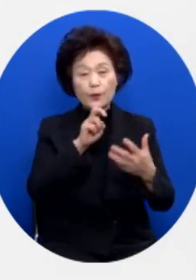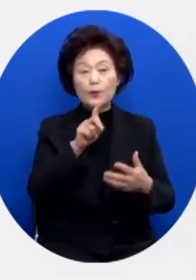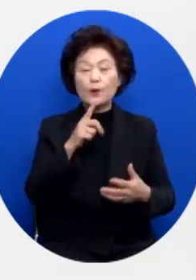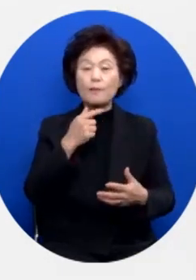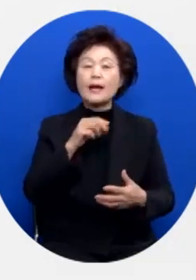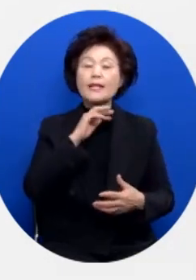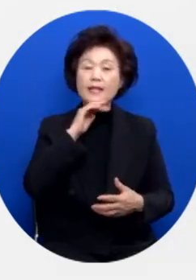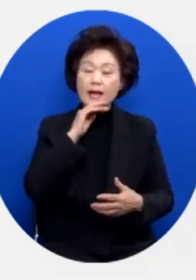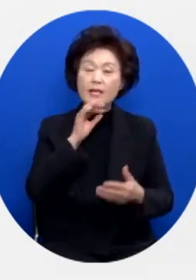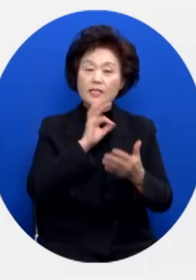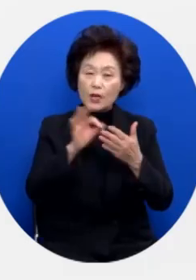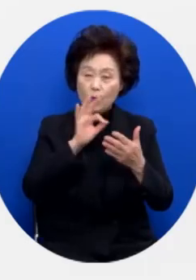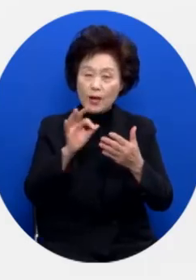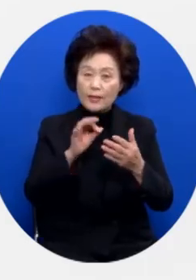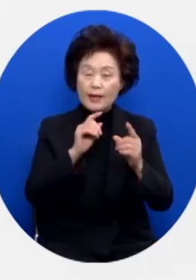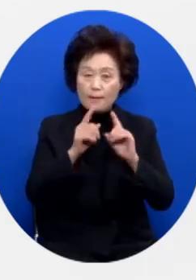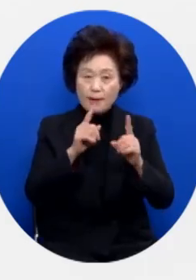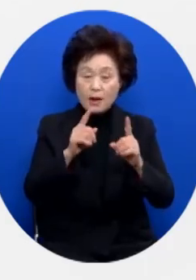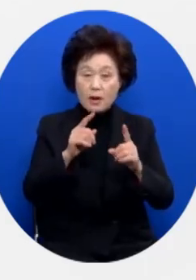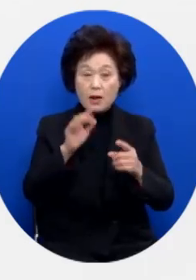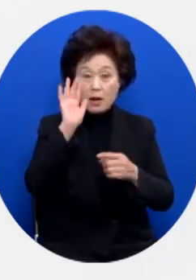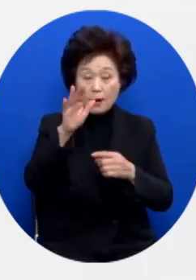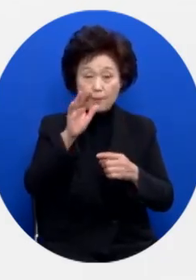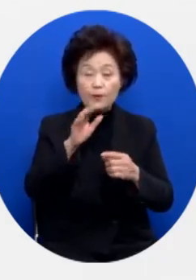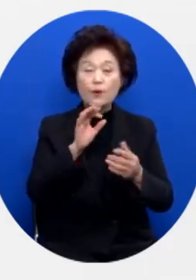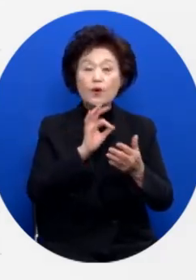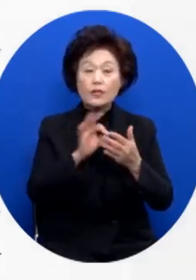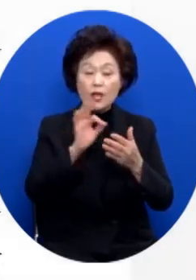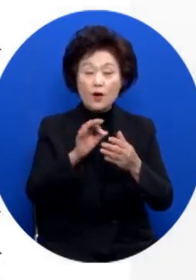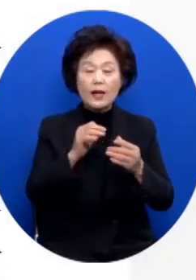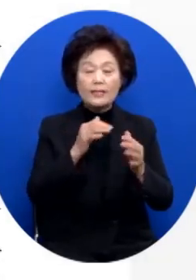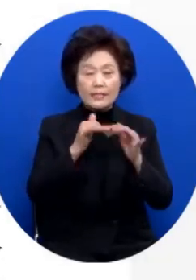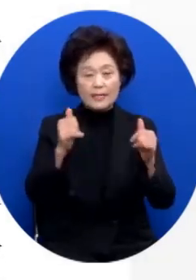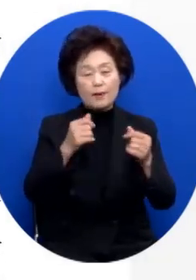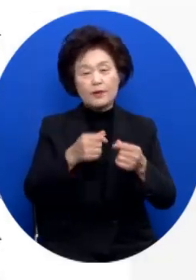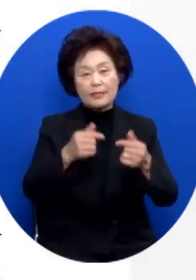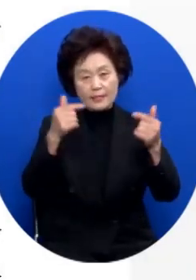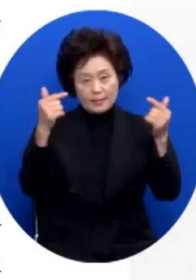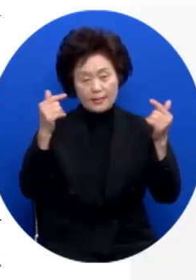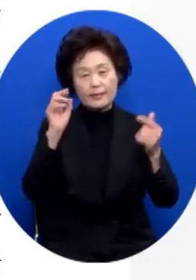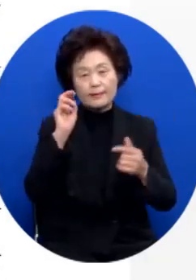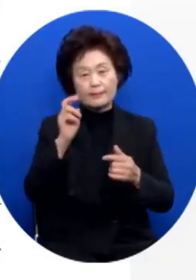88.5%에 달해 만나이를 사용하는 사람이 더 늘어날 것으로 보입니다.